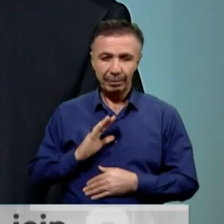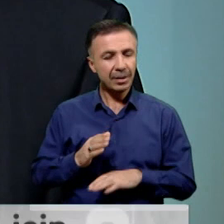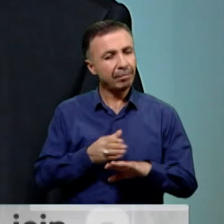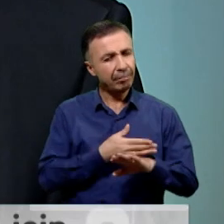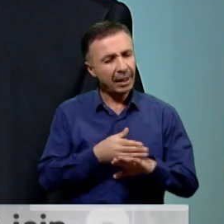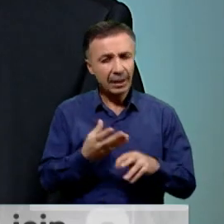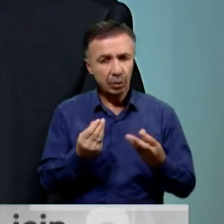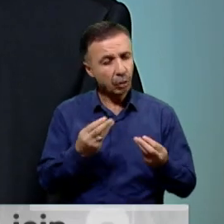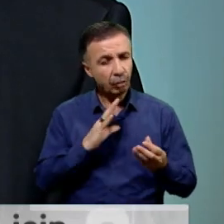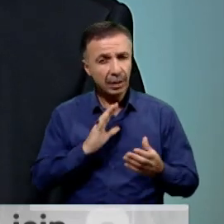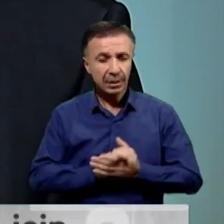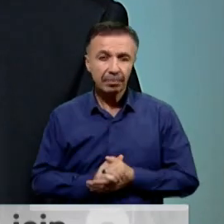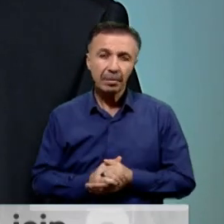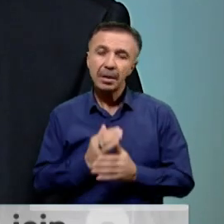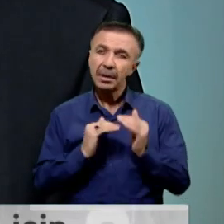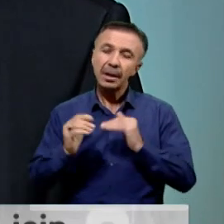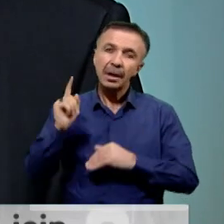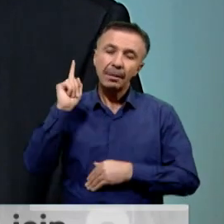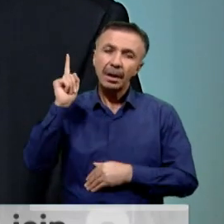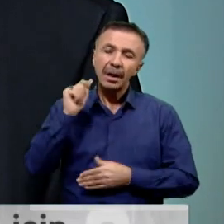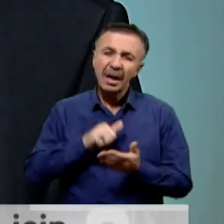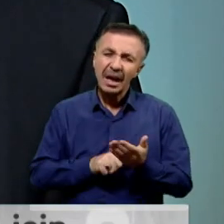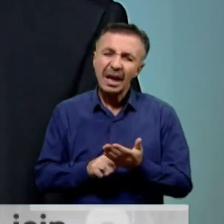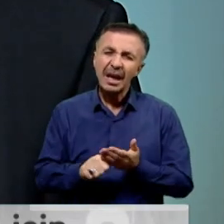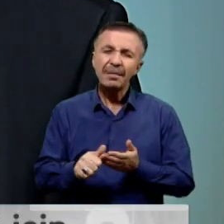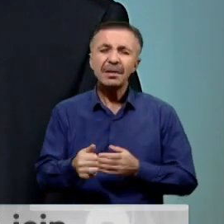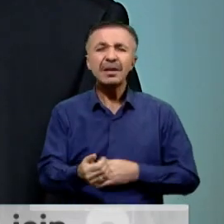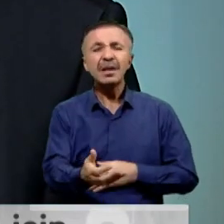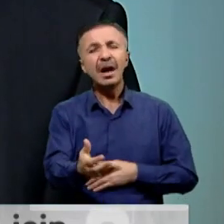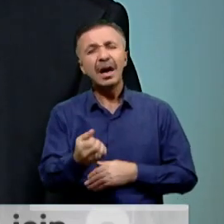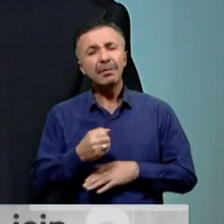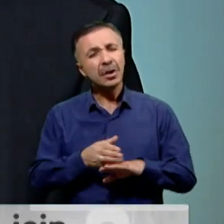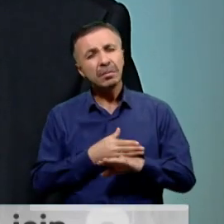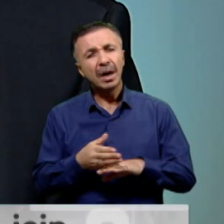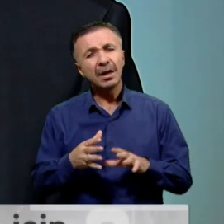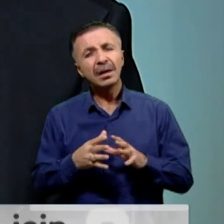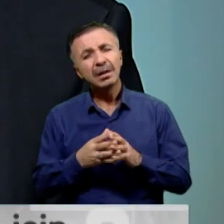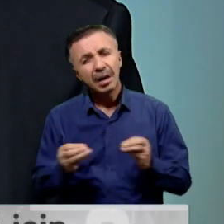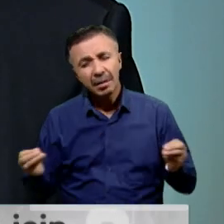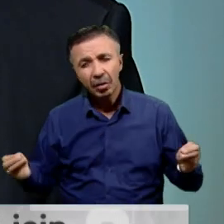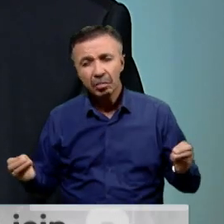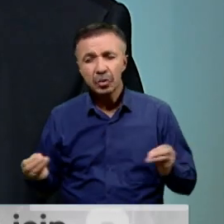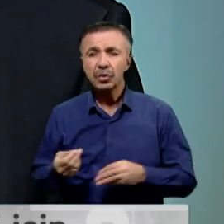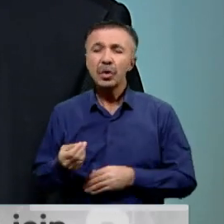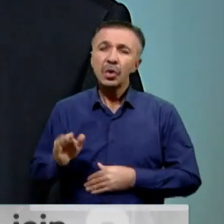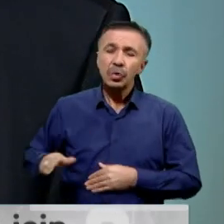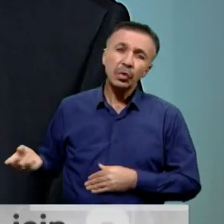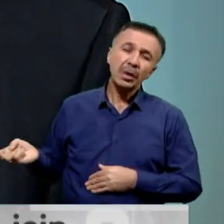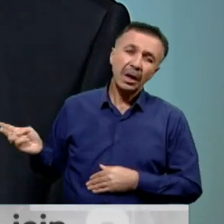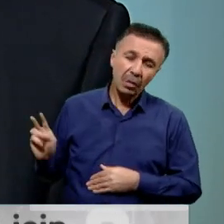var. Cenab-ı Hak hepsini almış. Çocuklar ölmüş, mal gitmiş efendim ve